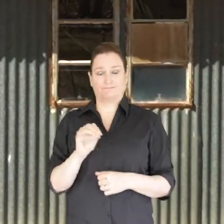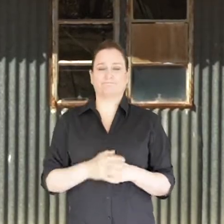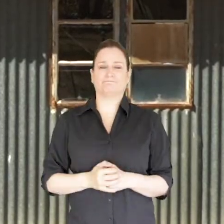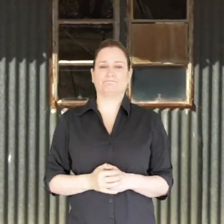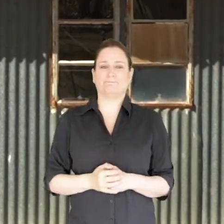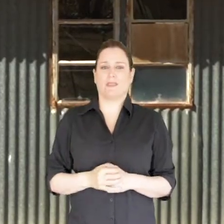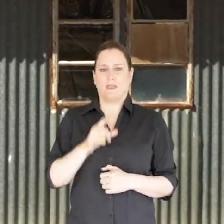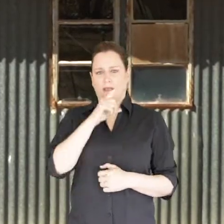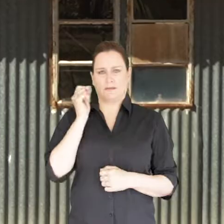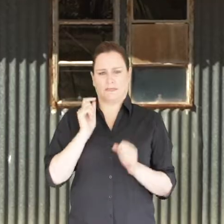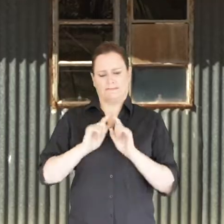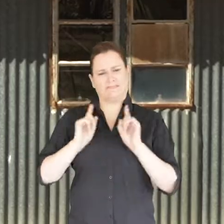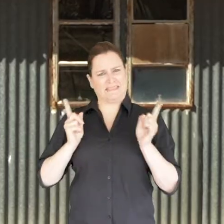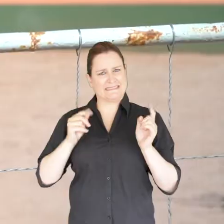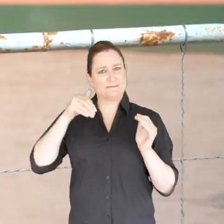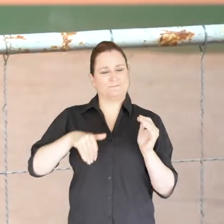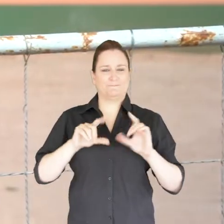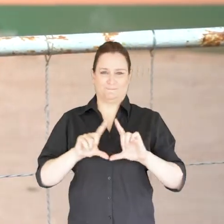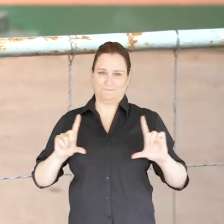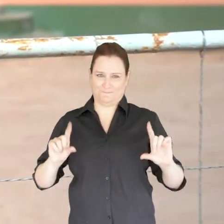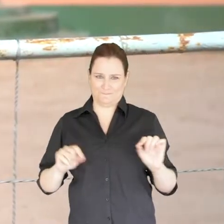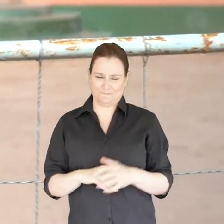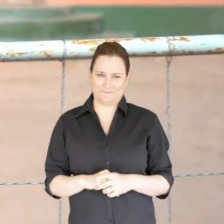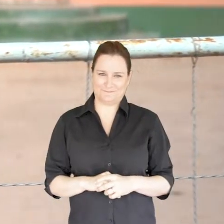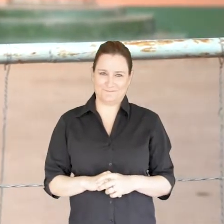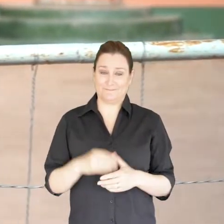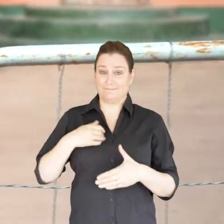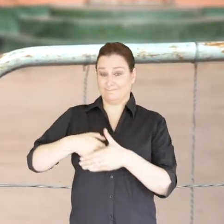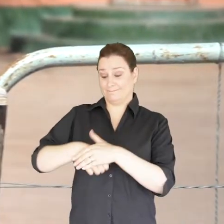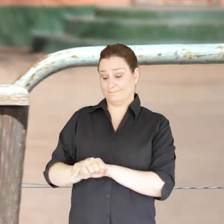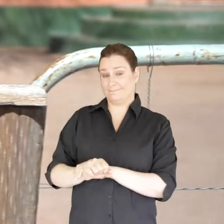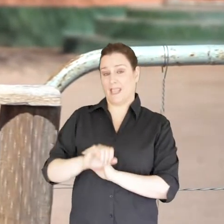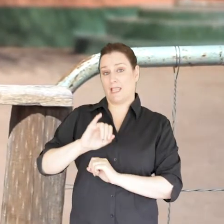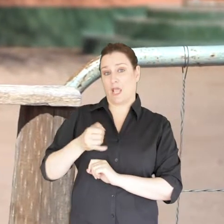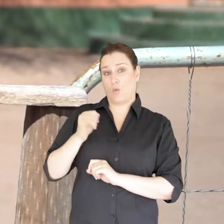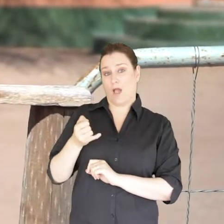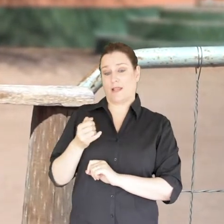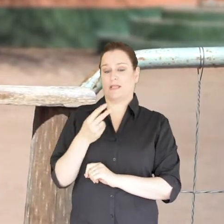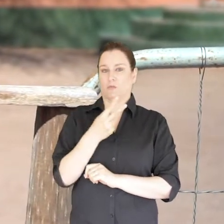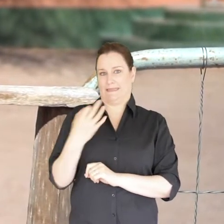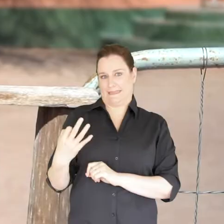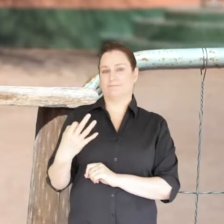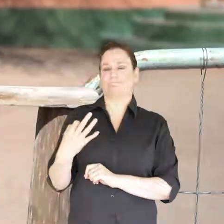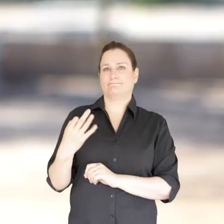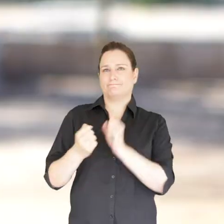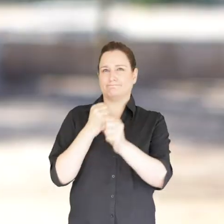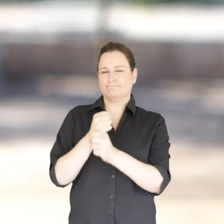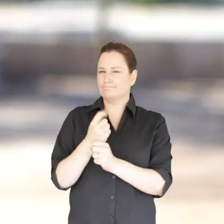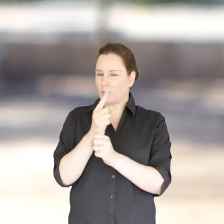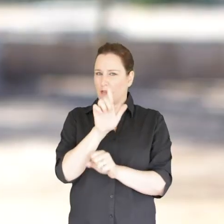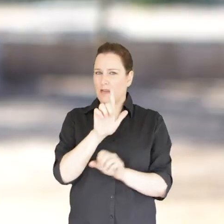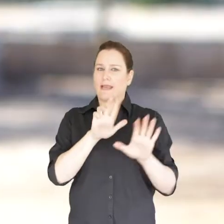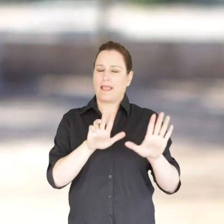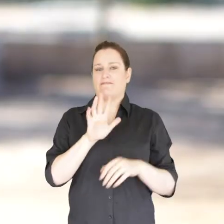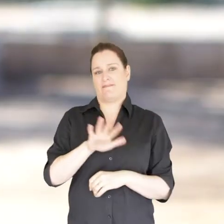Willem. En de tweede naam Willem Johannes de Wet. En ik is geboren die 23